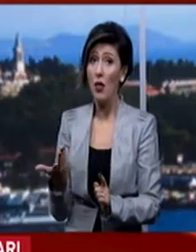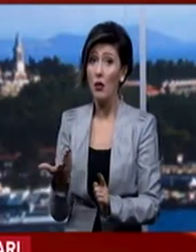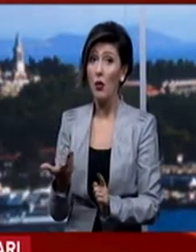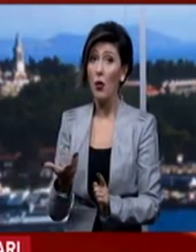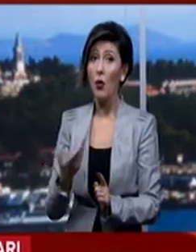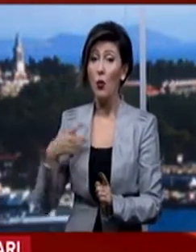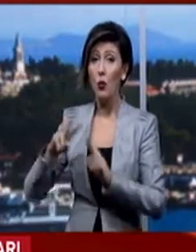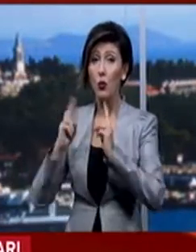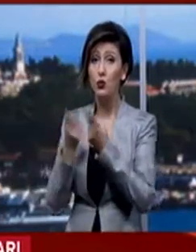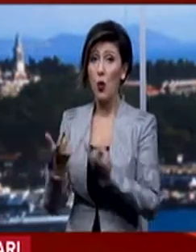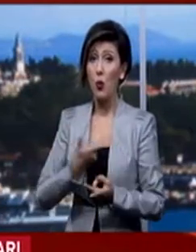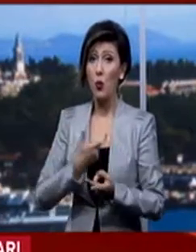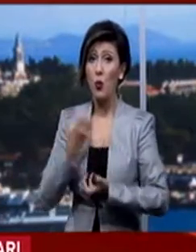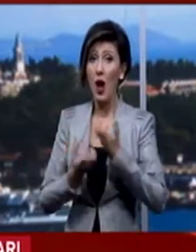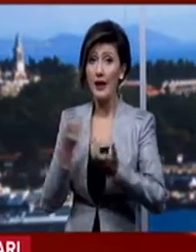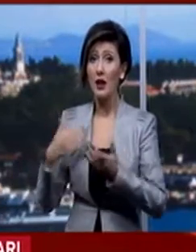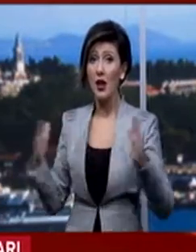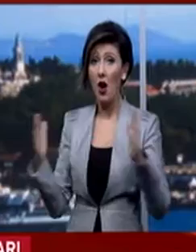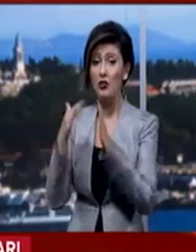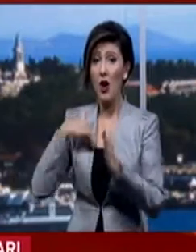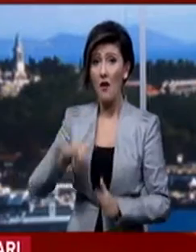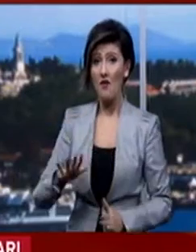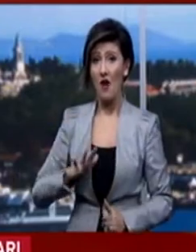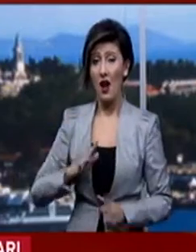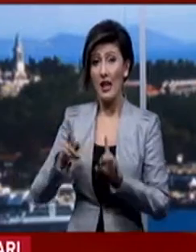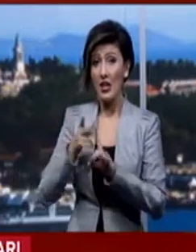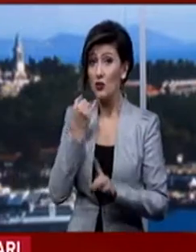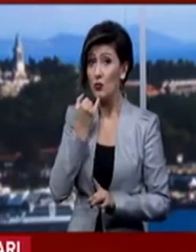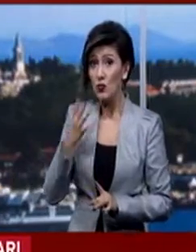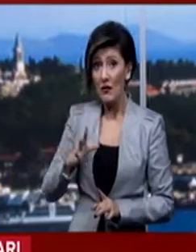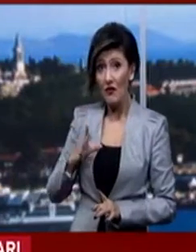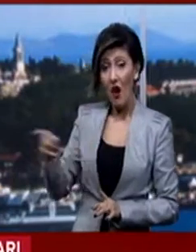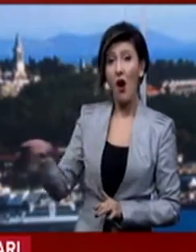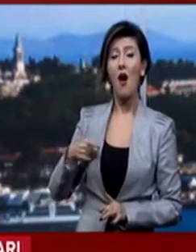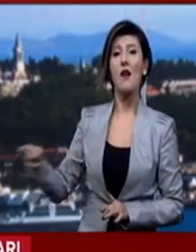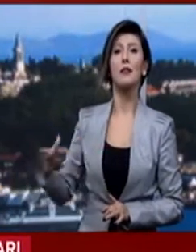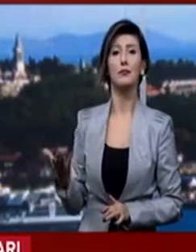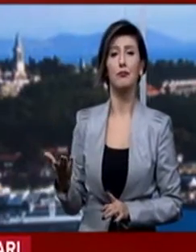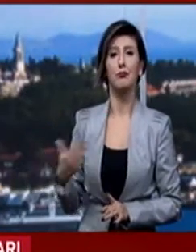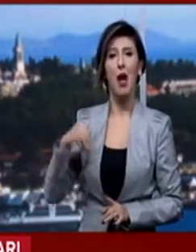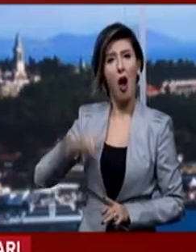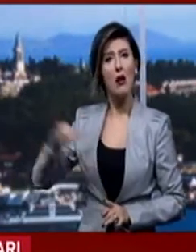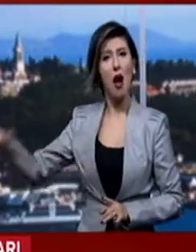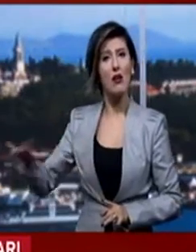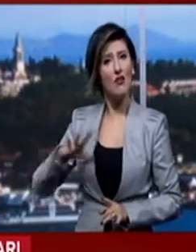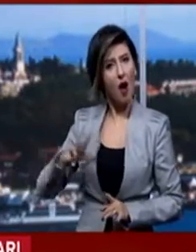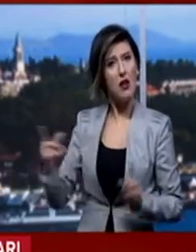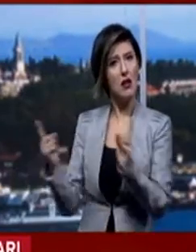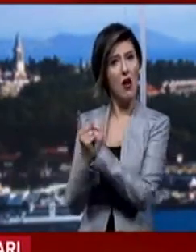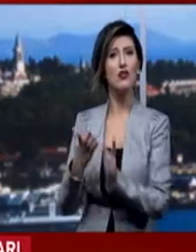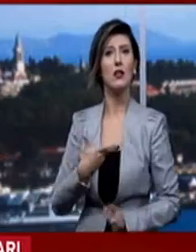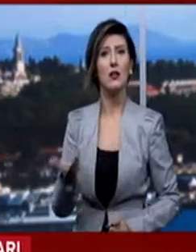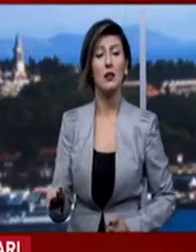İkinci müşterisiyiz. Tabii zaten doğalgaz. Reel olarak ikinci müşterisiyiz. Hem de uluslararası hukuktan kaynaklanan karşılıklı haklarımız, taahhütlerimiz